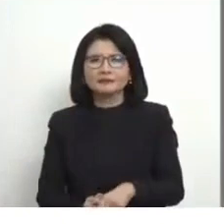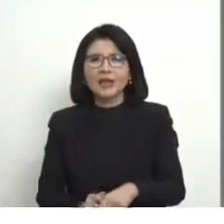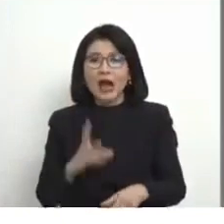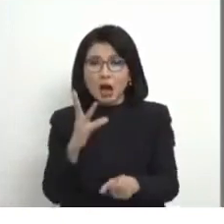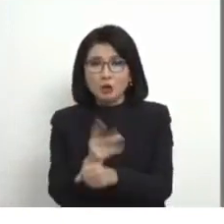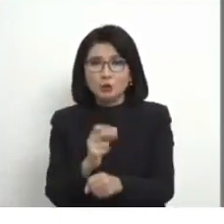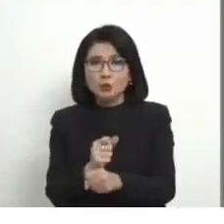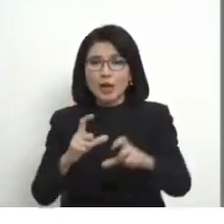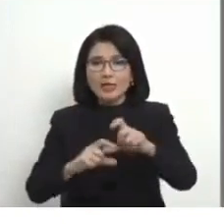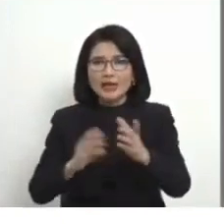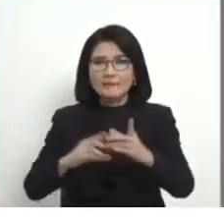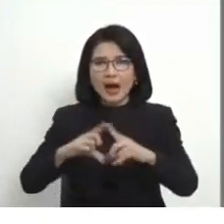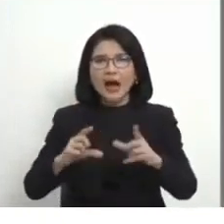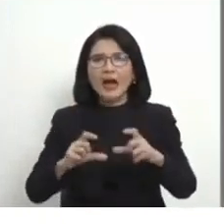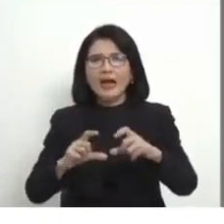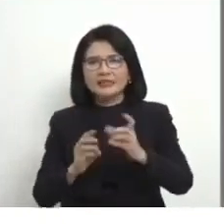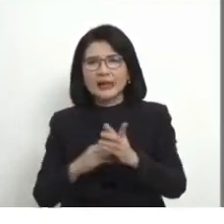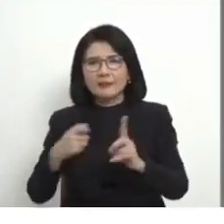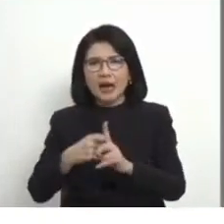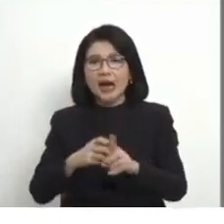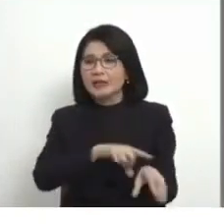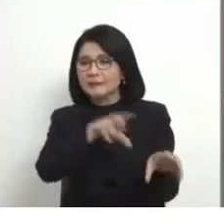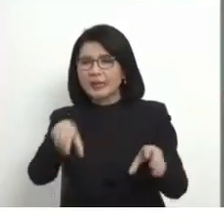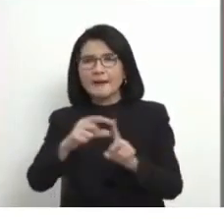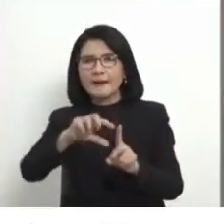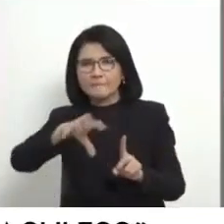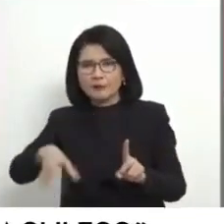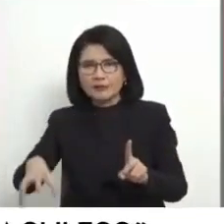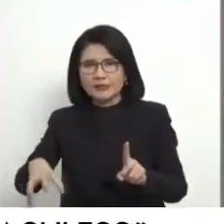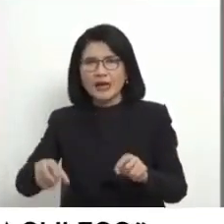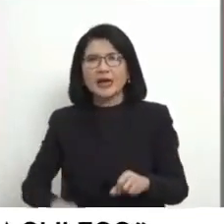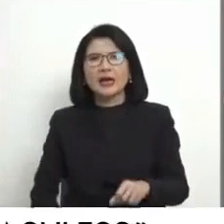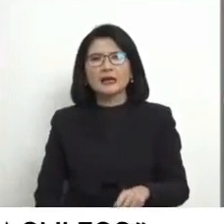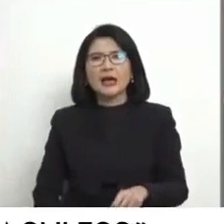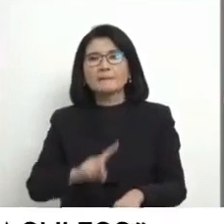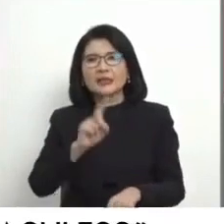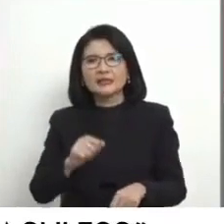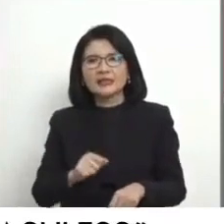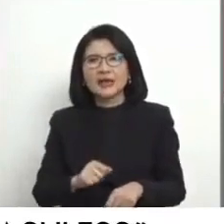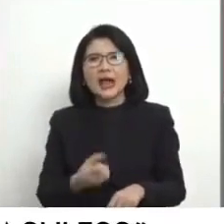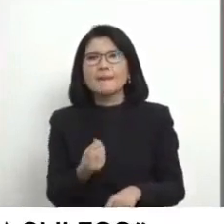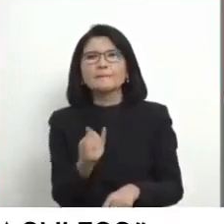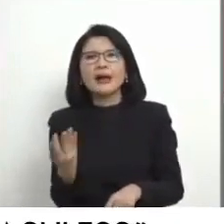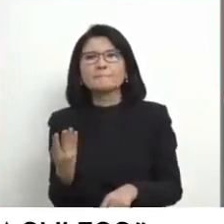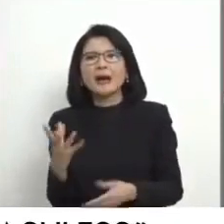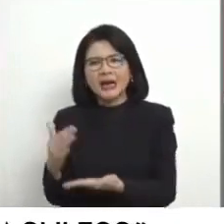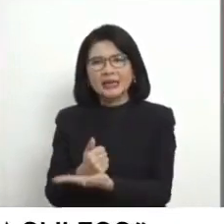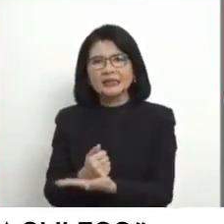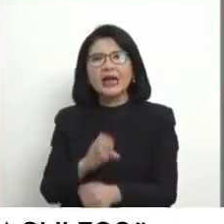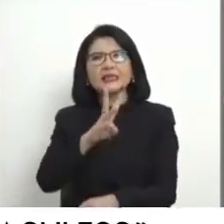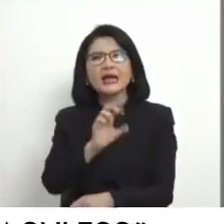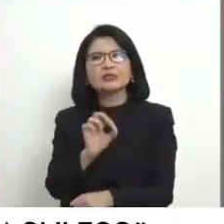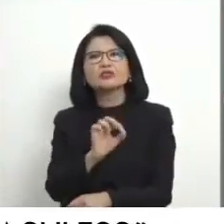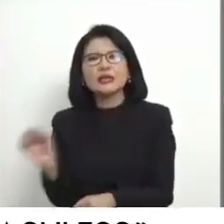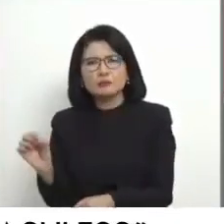guru SMA SMK SLB diberikan pada provinsi maka pada saat yang saya tanya pertama adalah Berapa gajimu 3.000